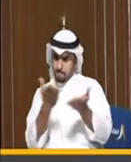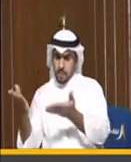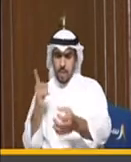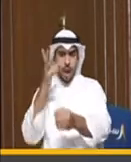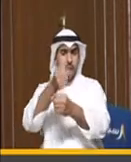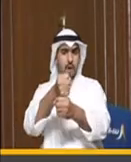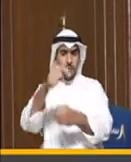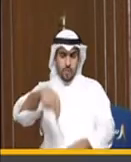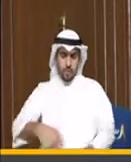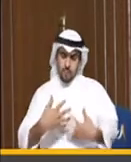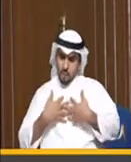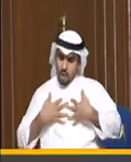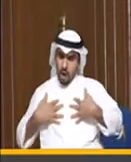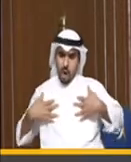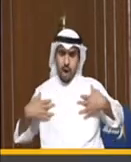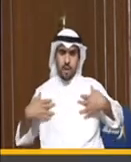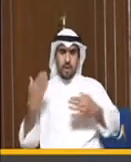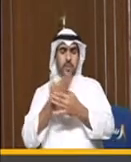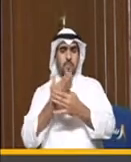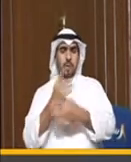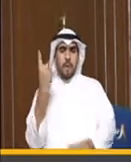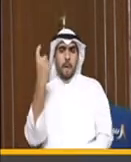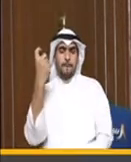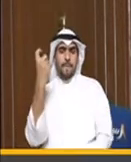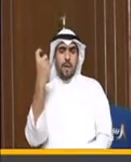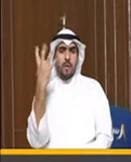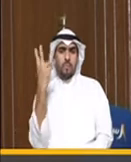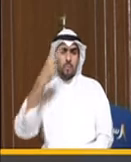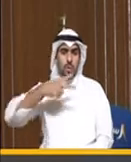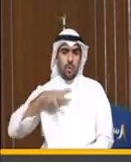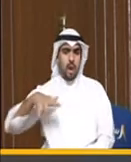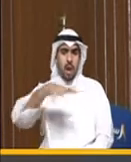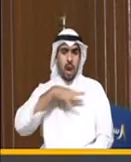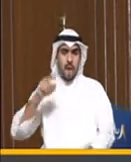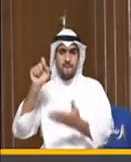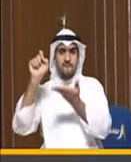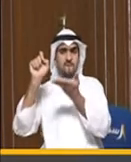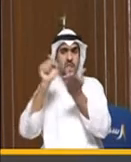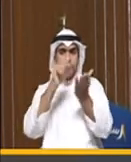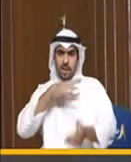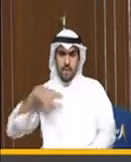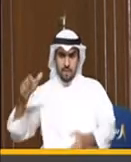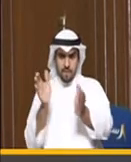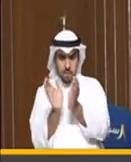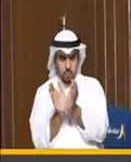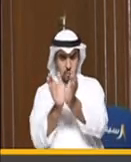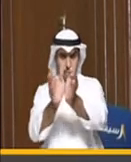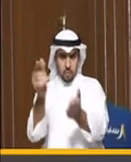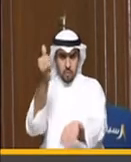قامر اليوم أن أجد قرابة 125 فريقا تطوعيا شبابيا من كافة أنحاء العالم